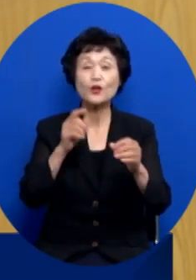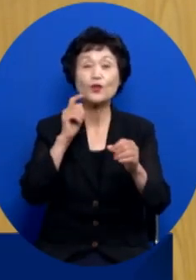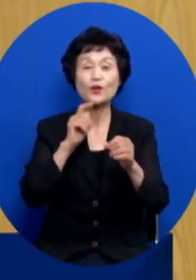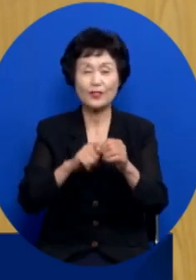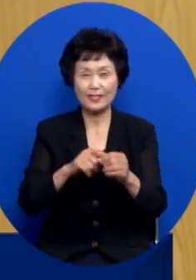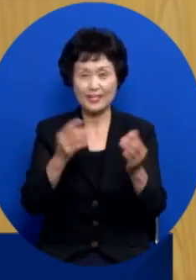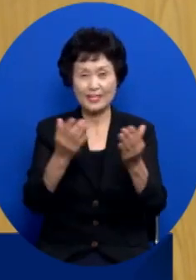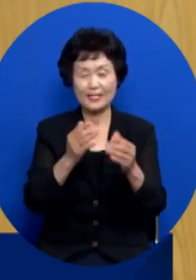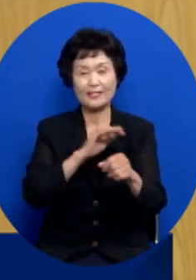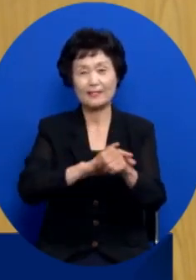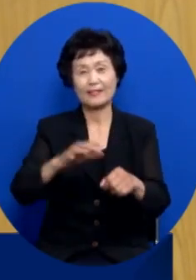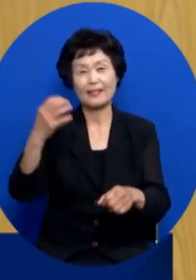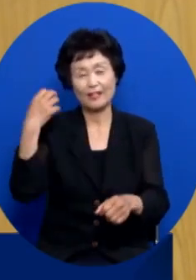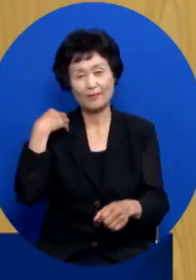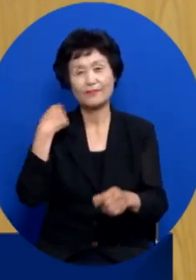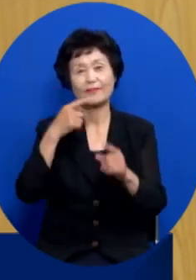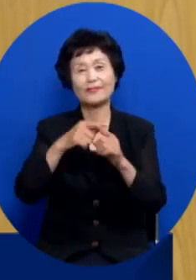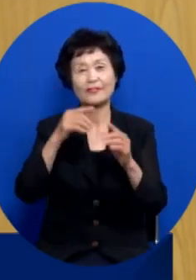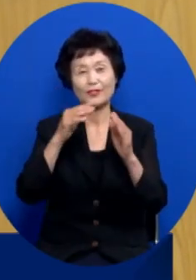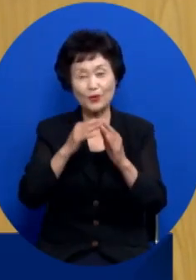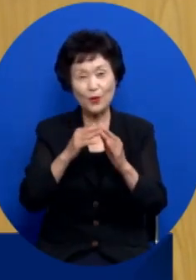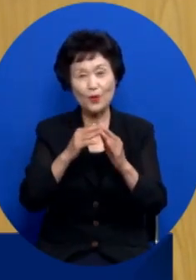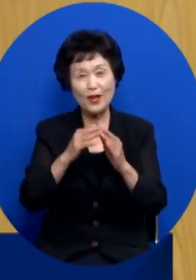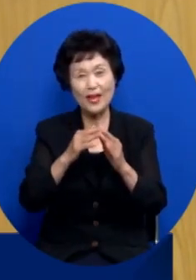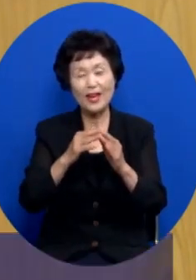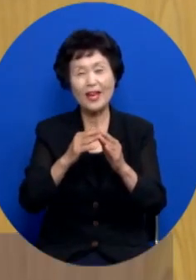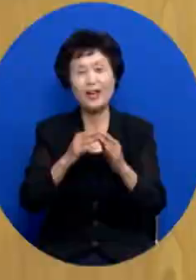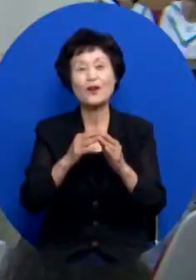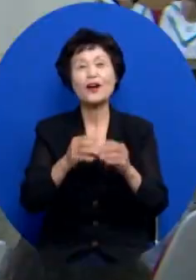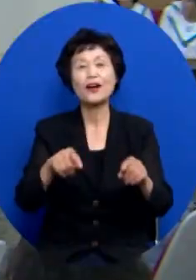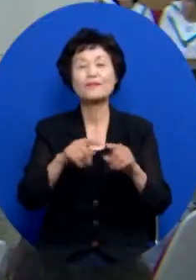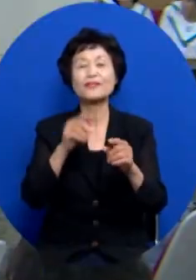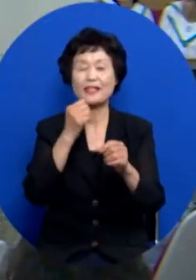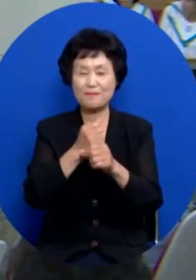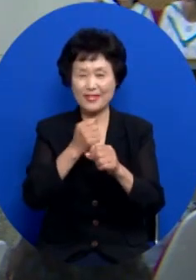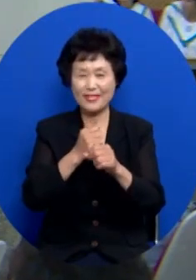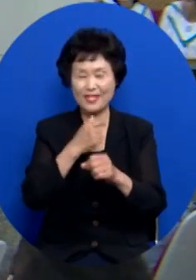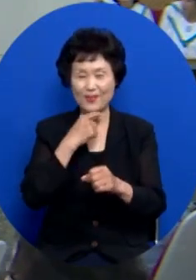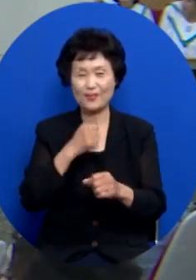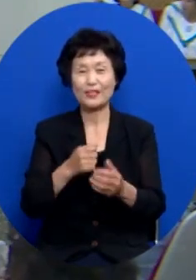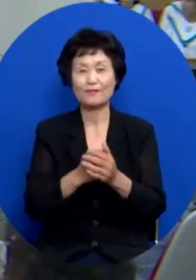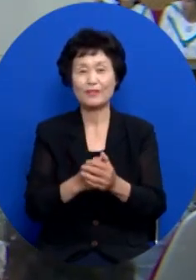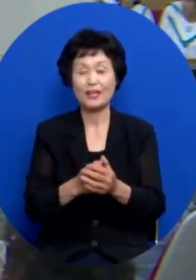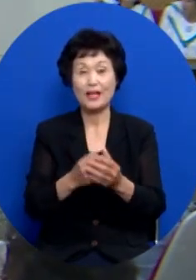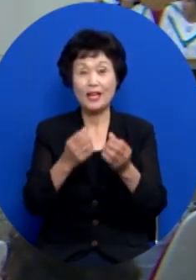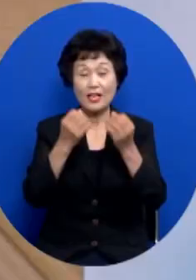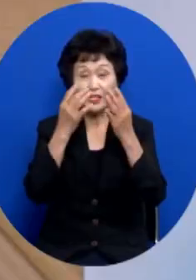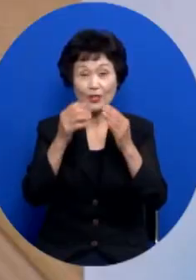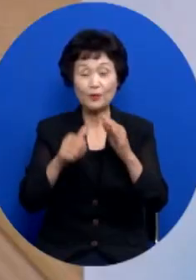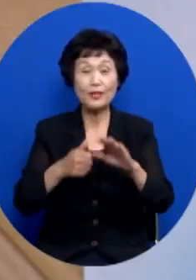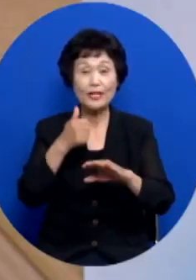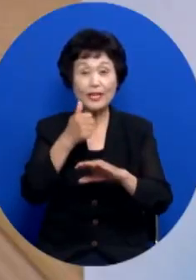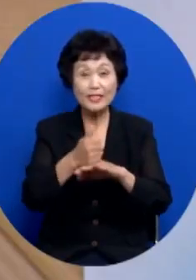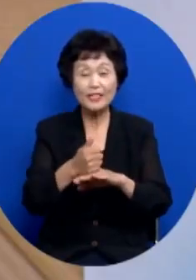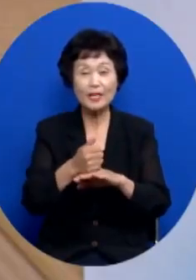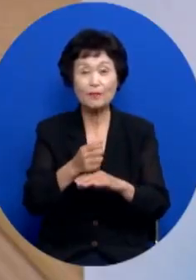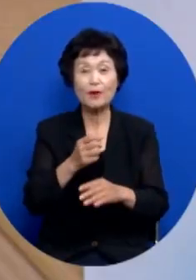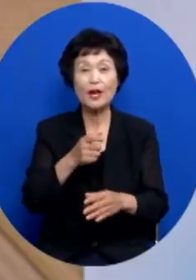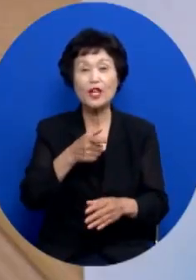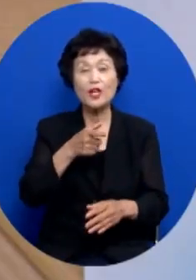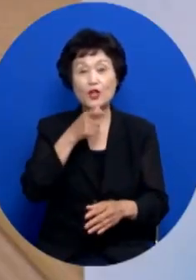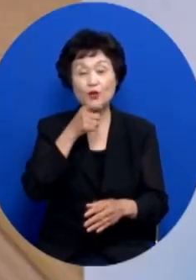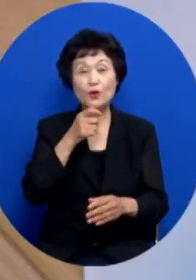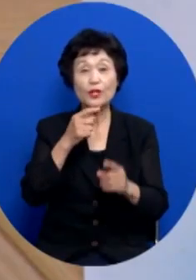잘 감당하는 그런 교회로 함께 만들어가면서. 새롭게 취임한 여의도 순복음 수원교회